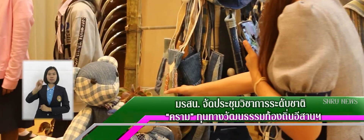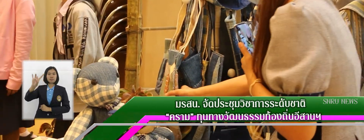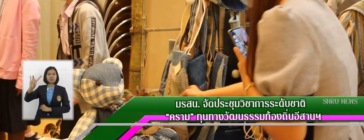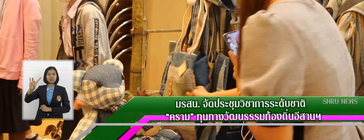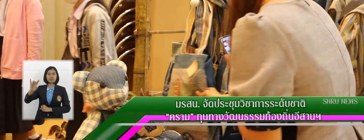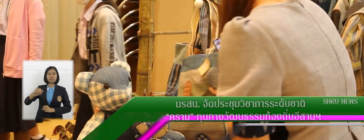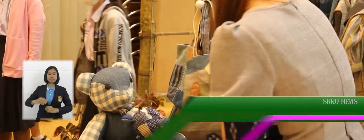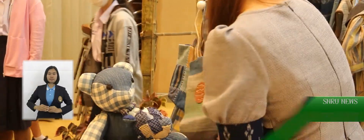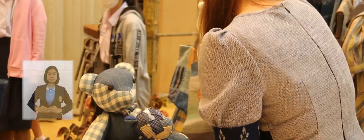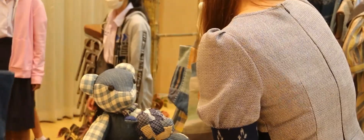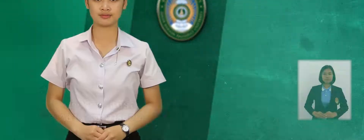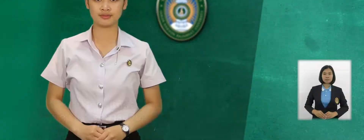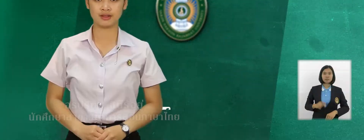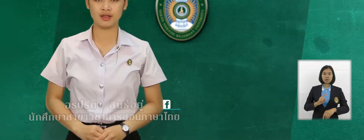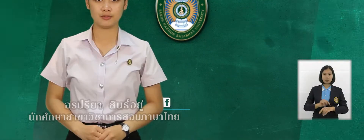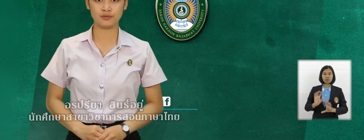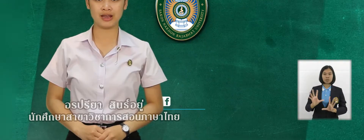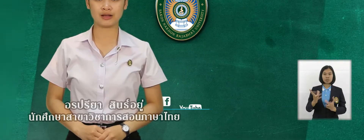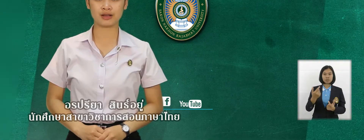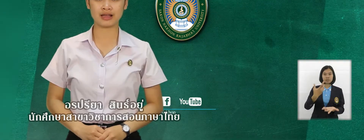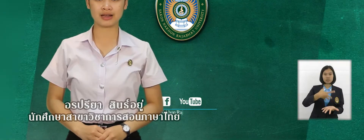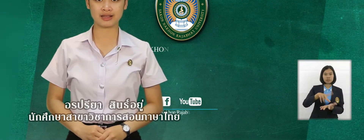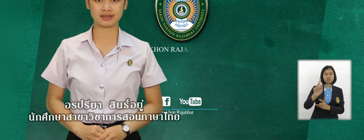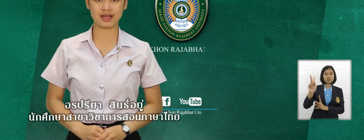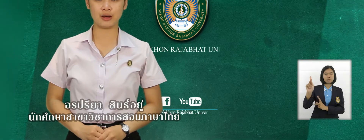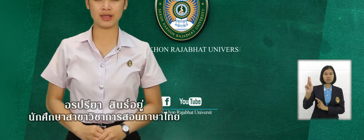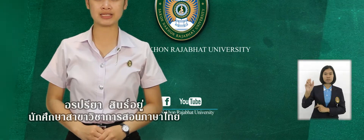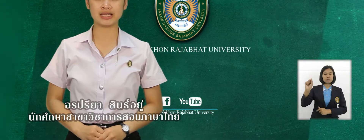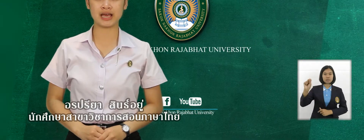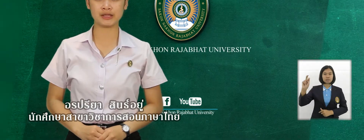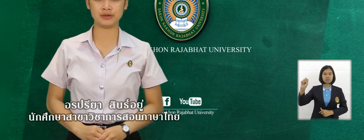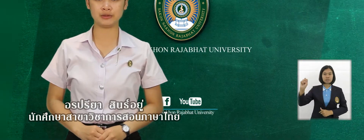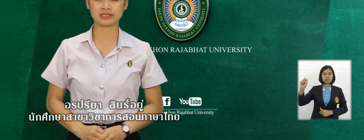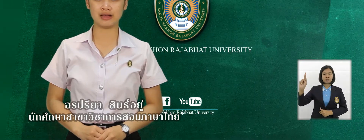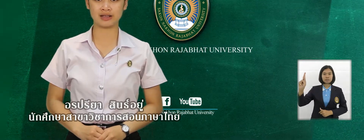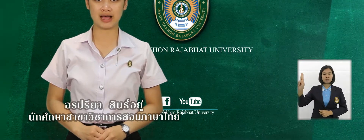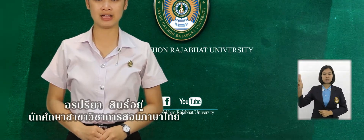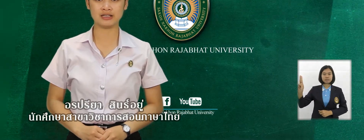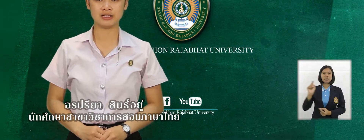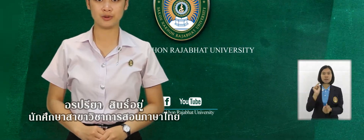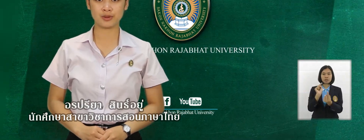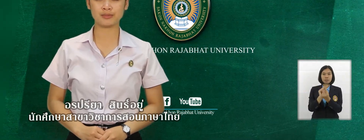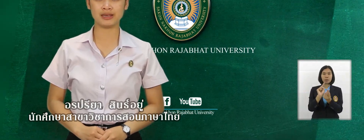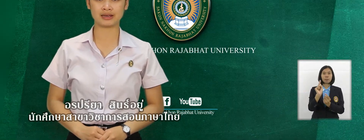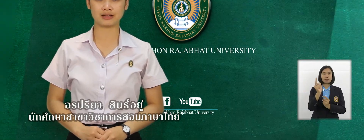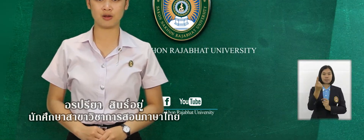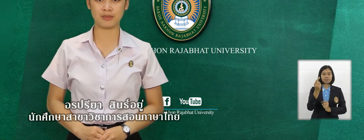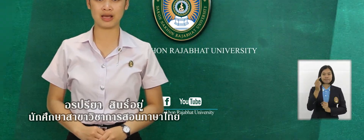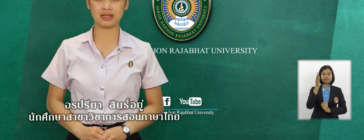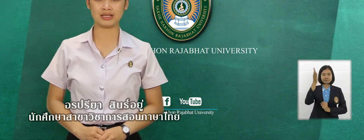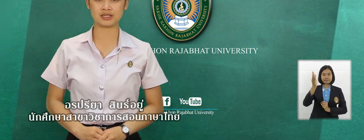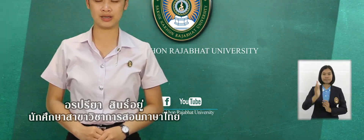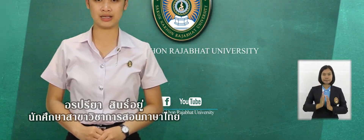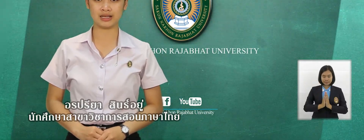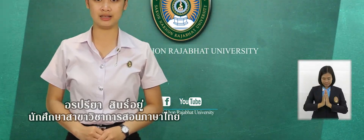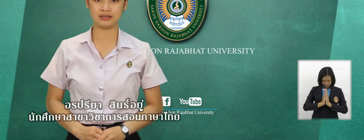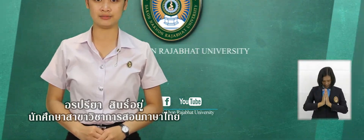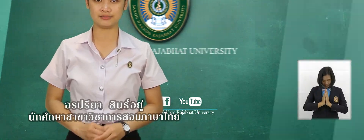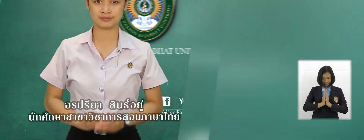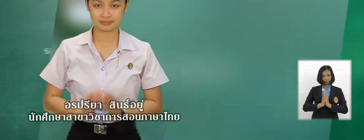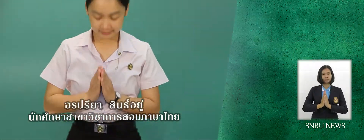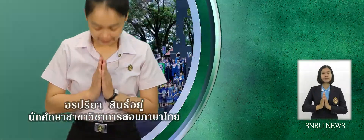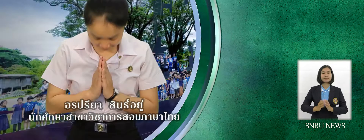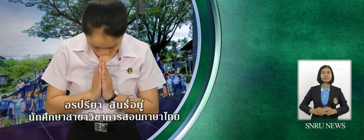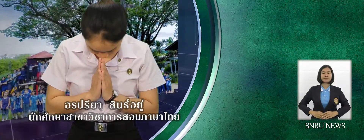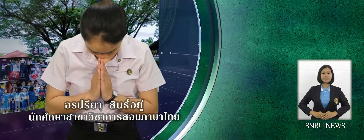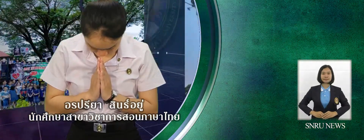88พรรษาหมดเวลาของการรายงานข่าว SNRU News แล้วนะคะพบกันใหม่ในครั้งต่อไปสวัสดีค่ะ